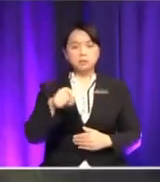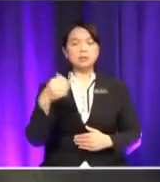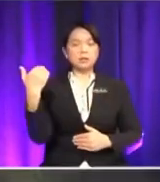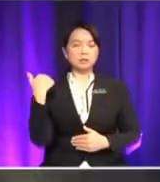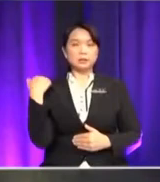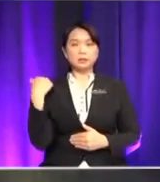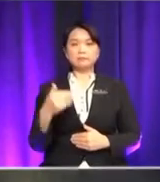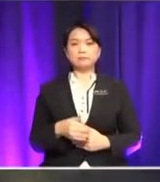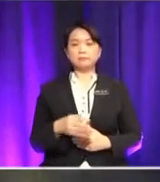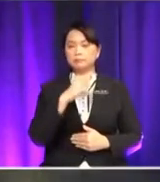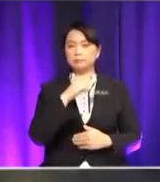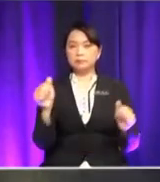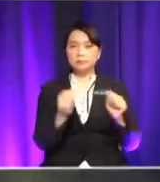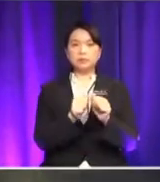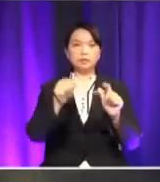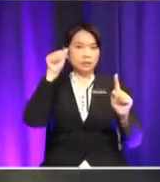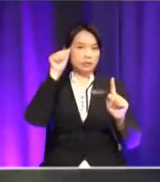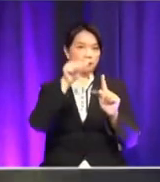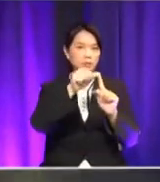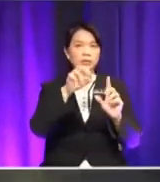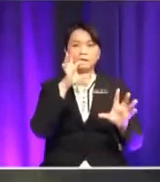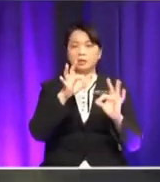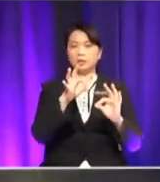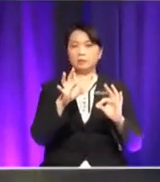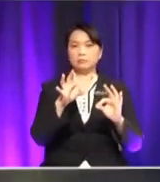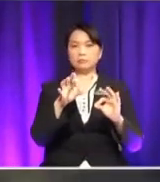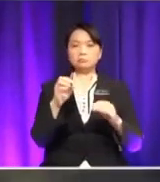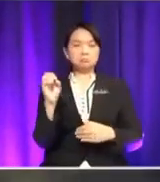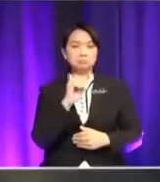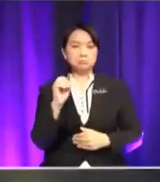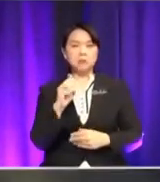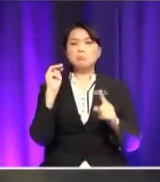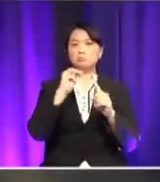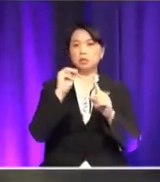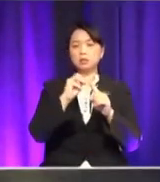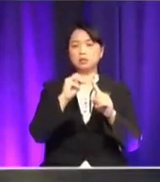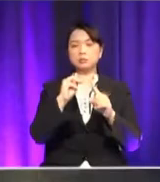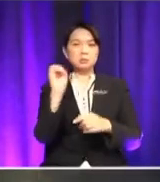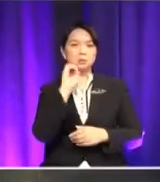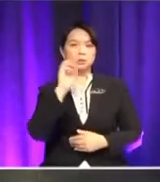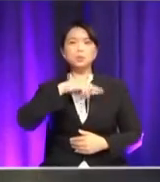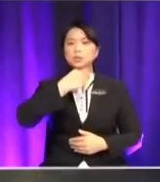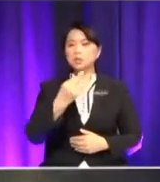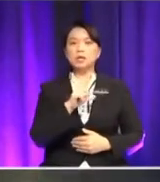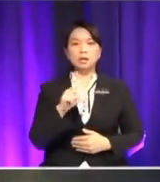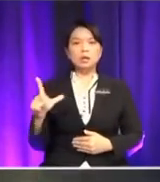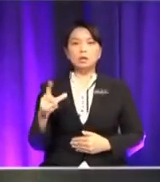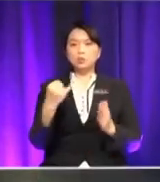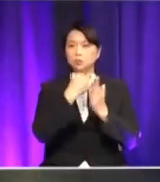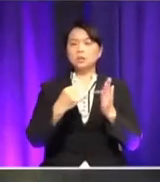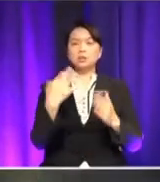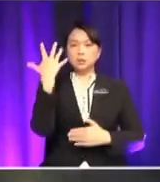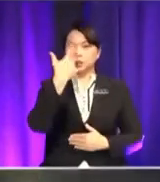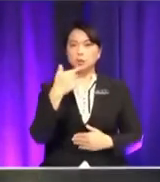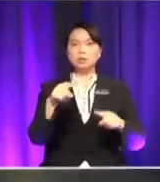set yang betul punya salah satu kamu Tertinggal maka tidak adalah makan di channel gila bikin Anda cantik tapi